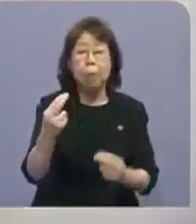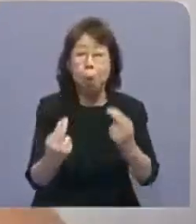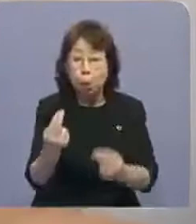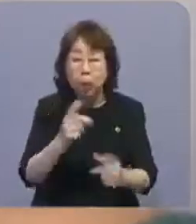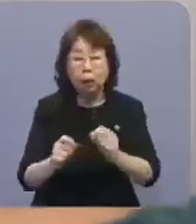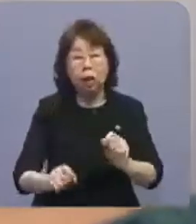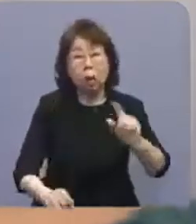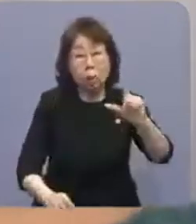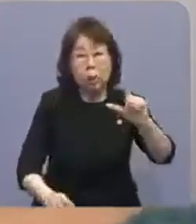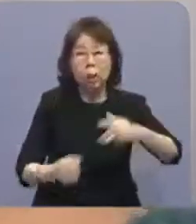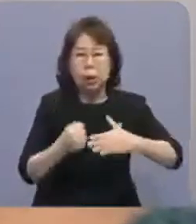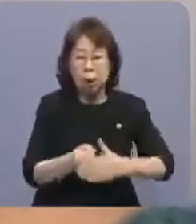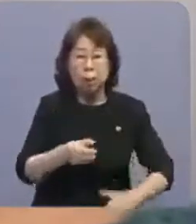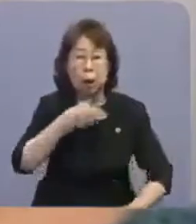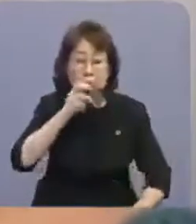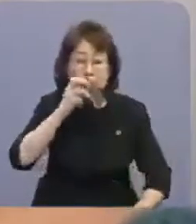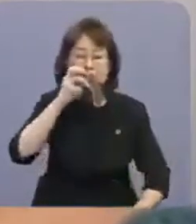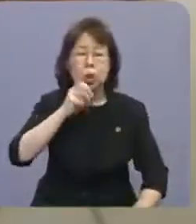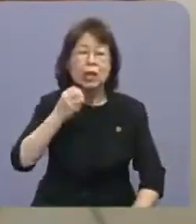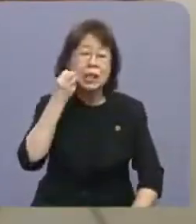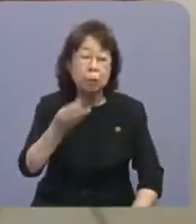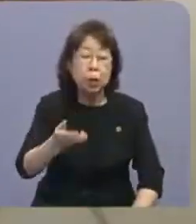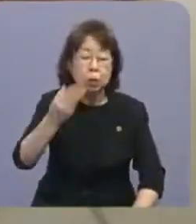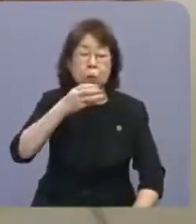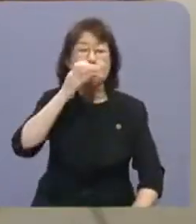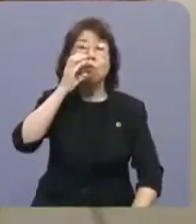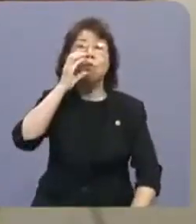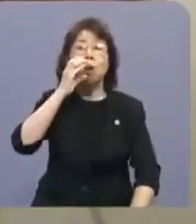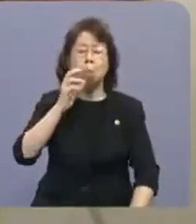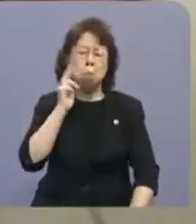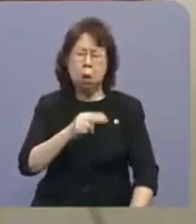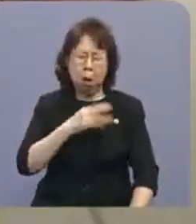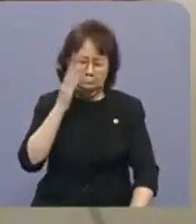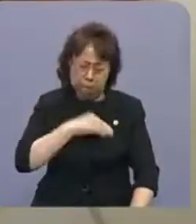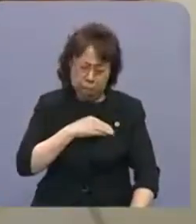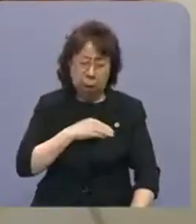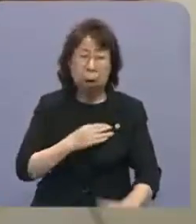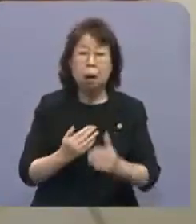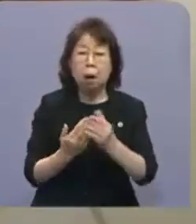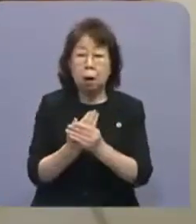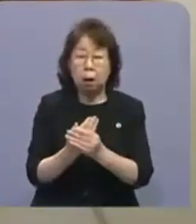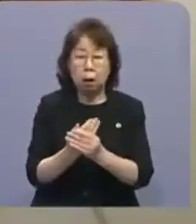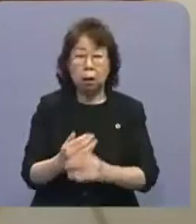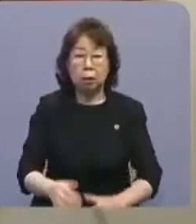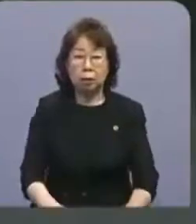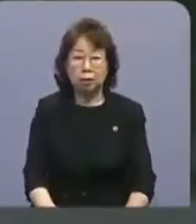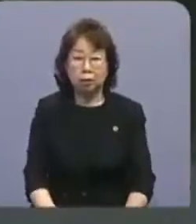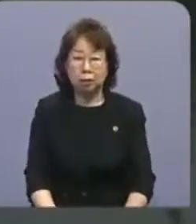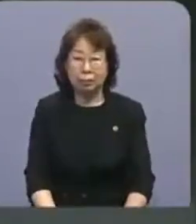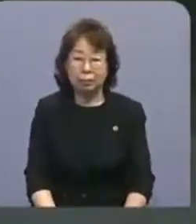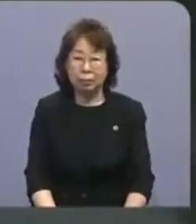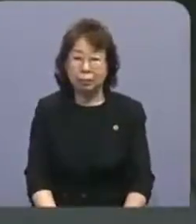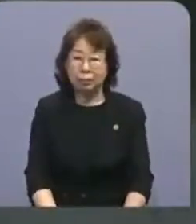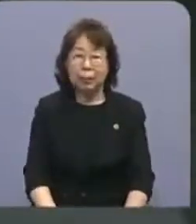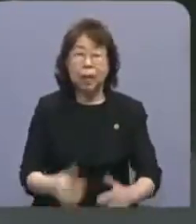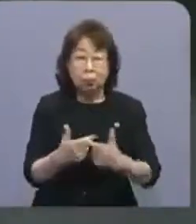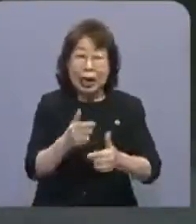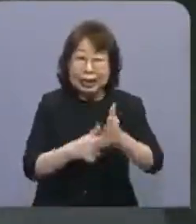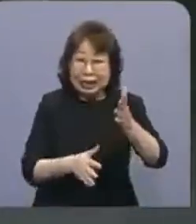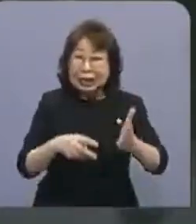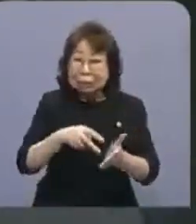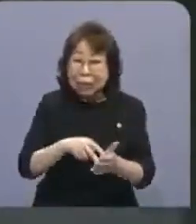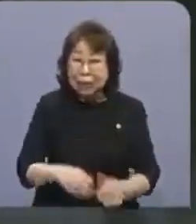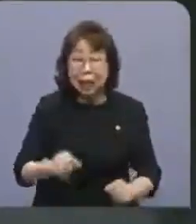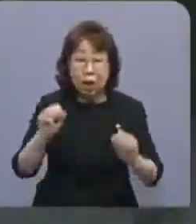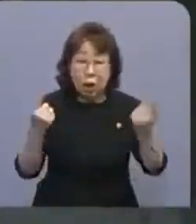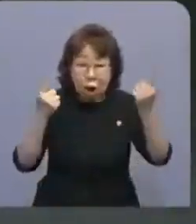때문에 어이 물을 3개월 이사올 동아 마셨을 때는 생식 독성 역량에 영향을 미칠 수있습니다 하지만 부산시가 같은 날